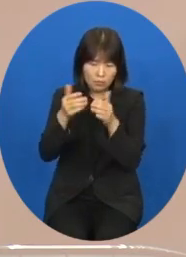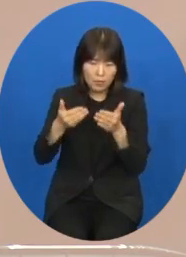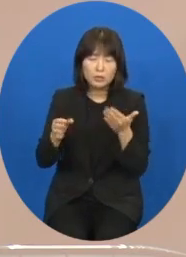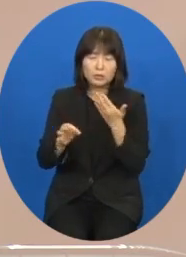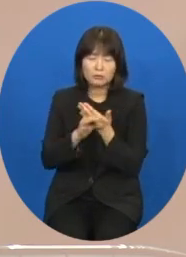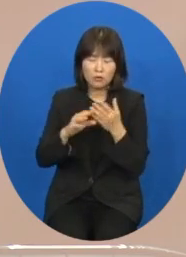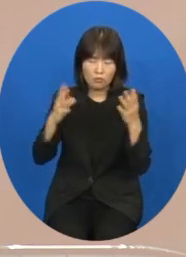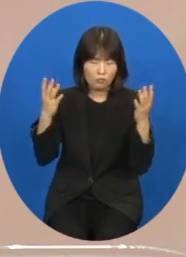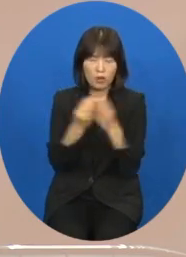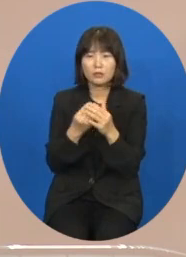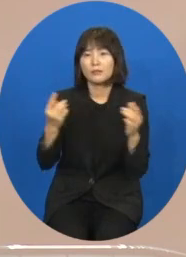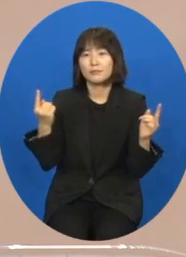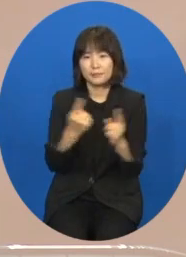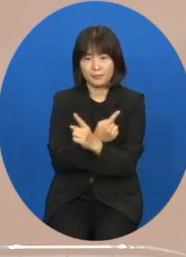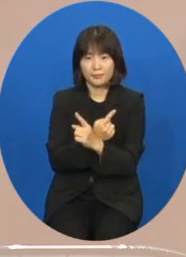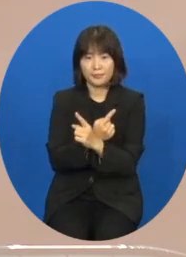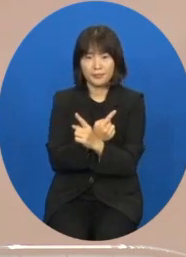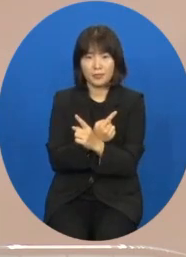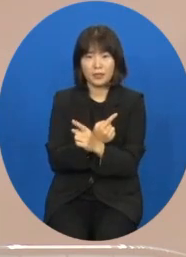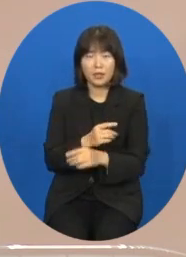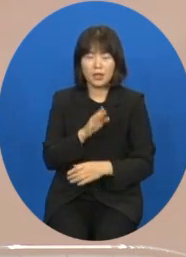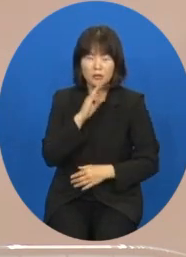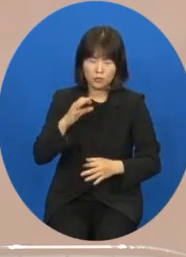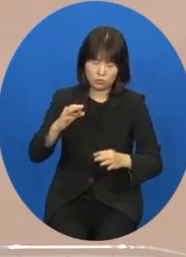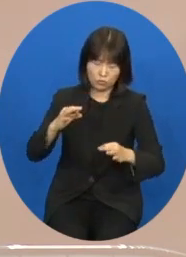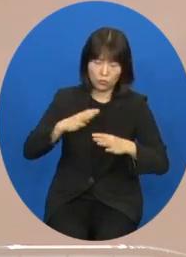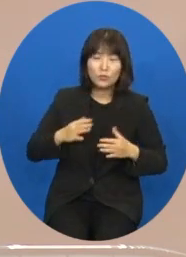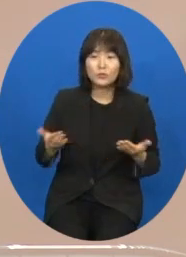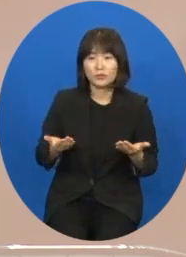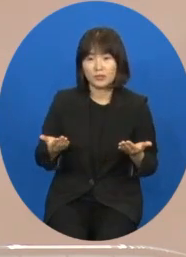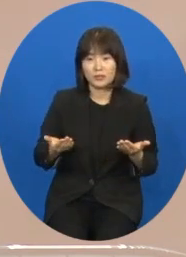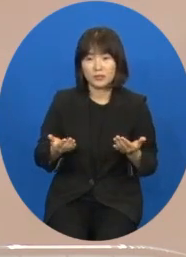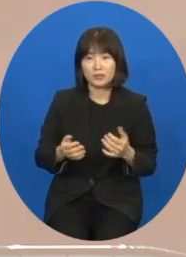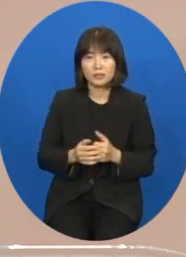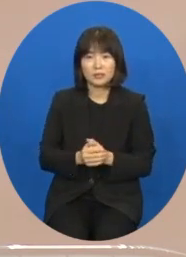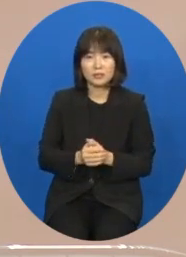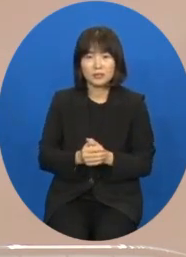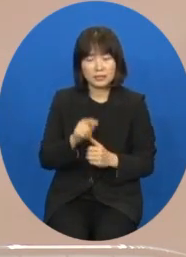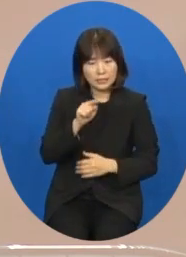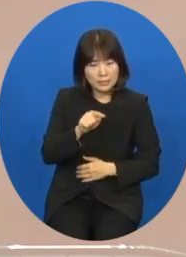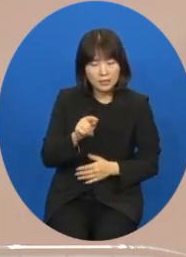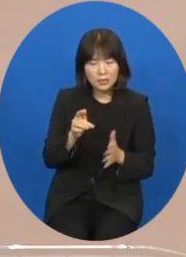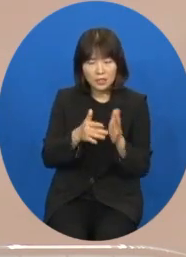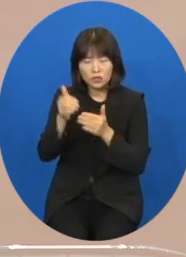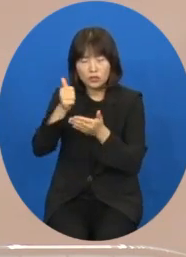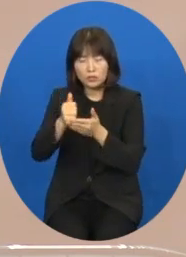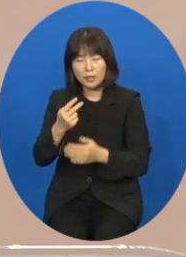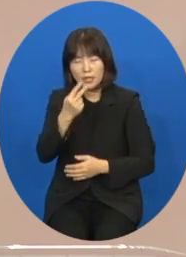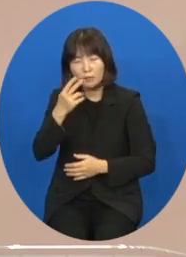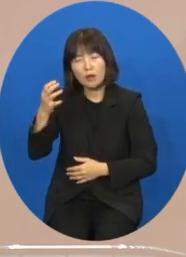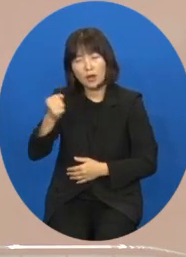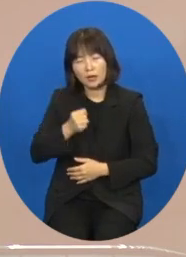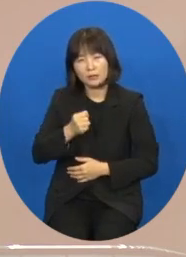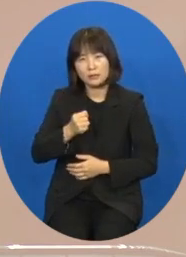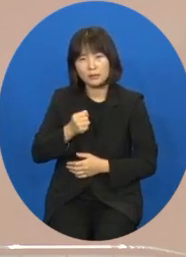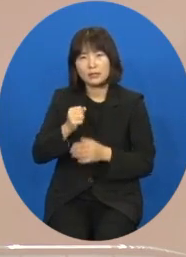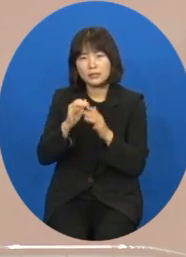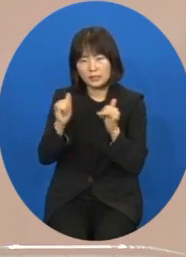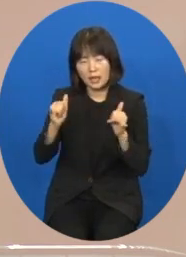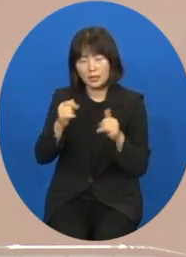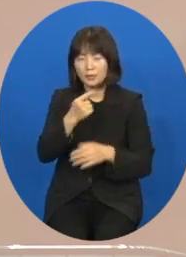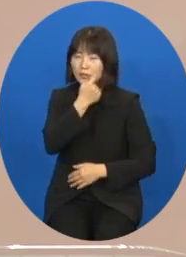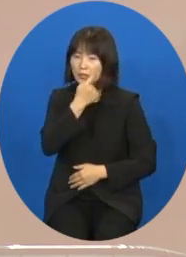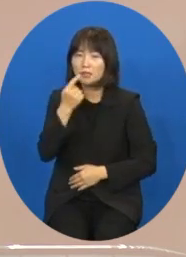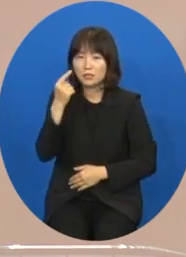돼요. 이건 정말 놀랍잖아요. 이게 바로 예수님의 생명을 가진 사람의